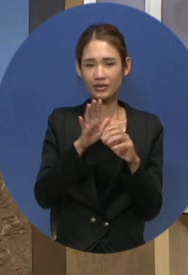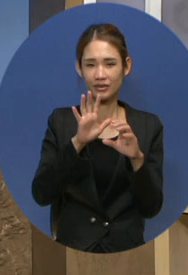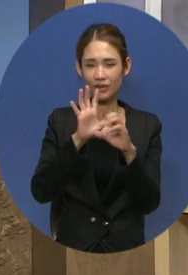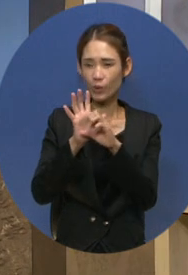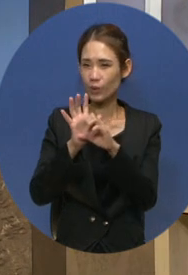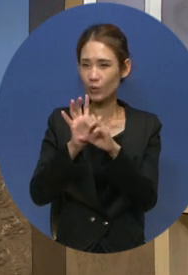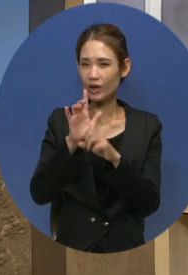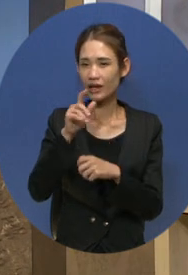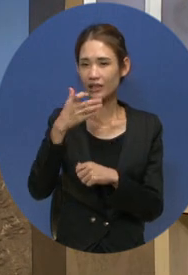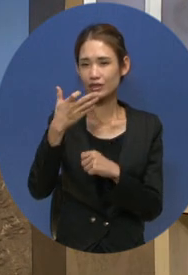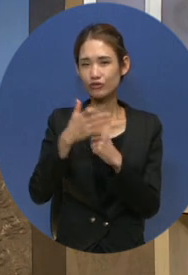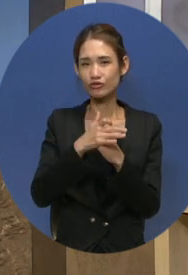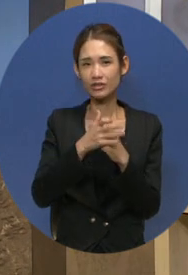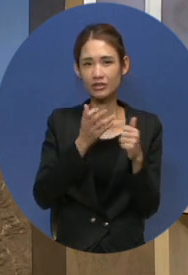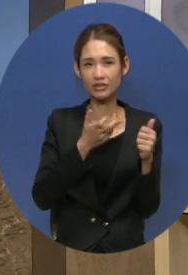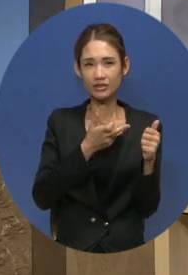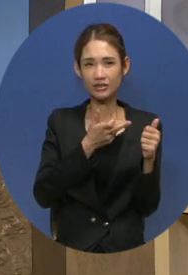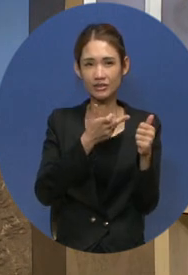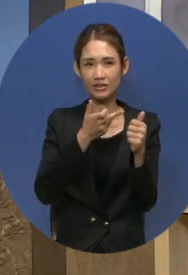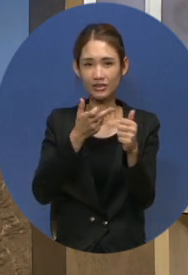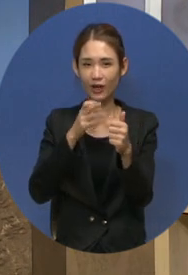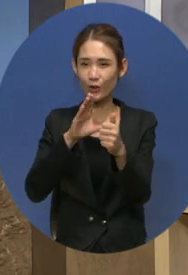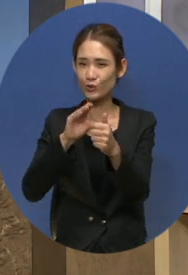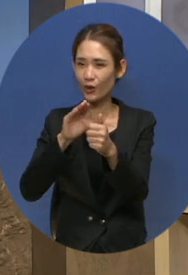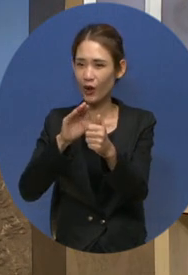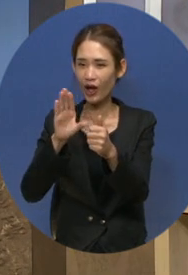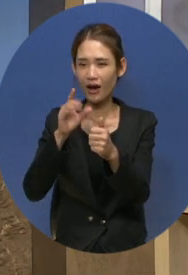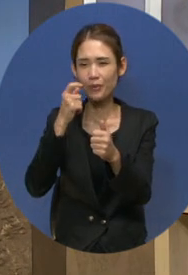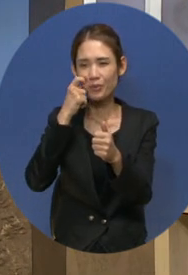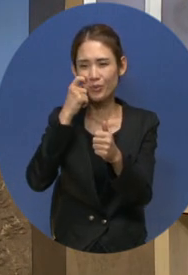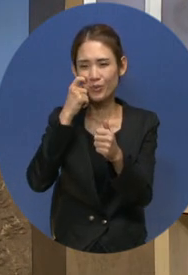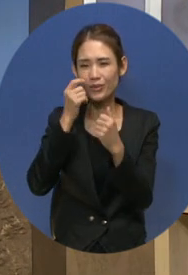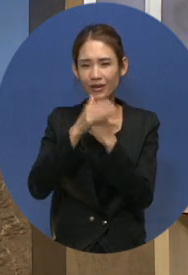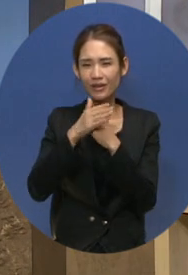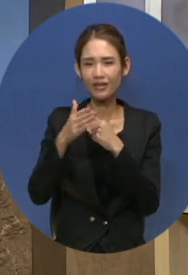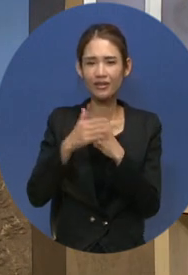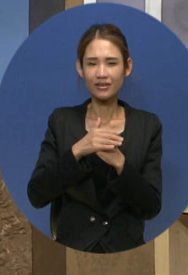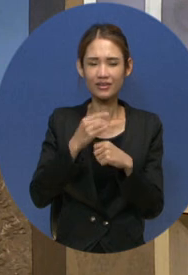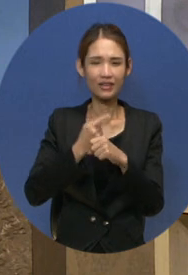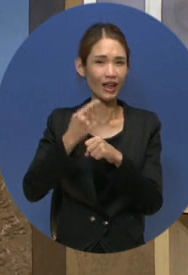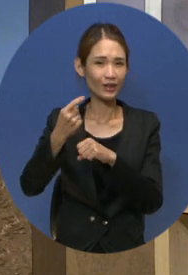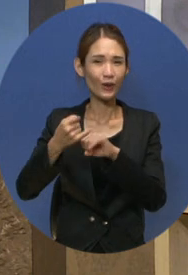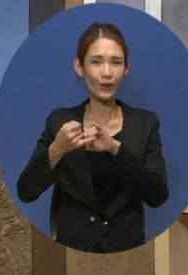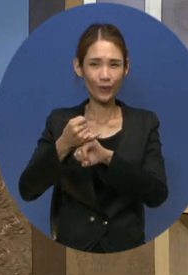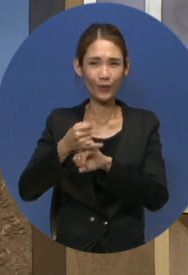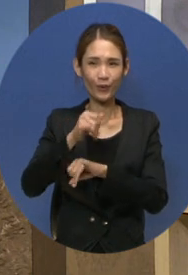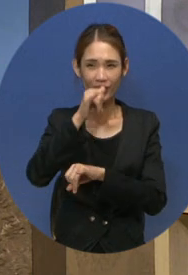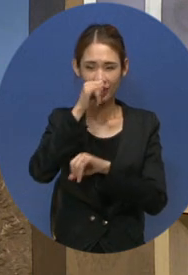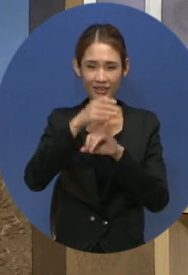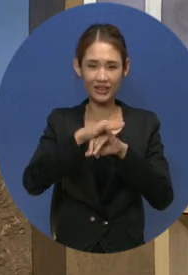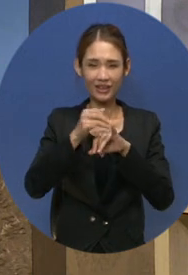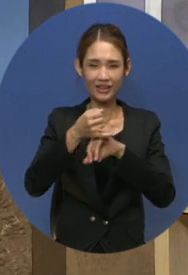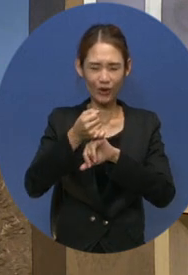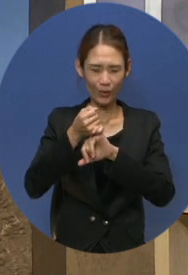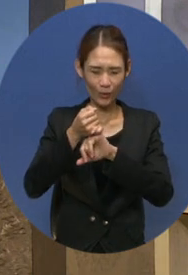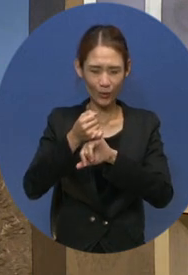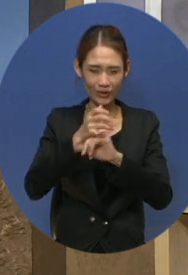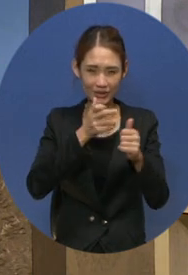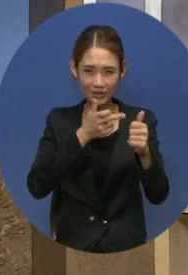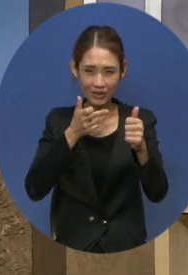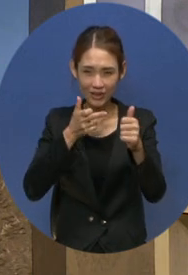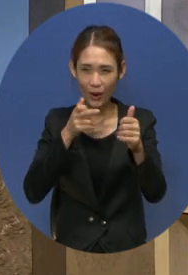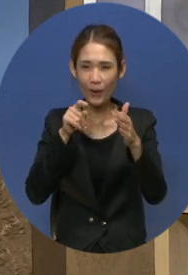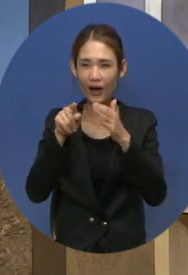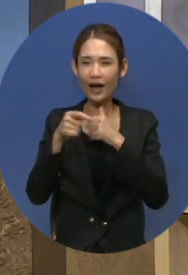코로나19로 인해서 저희가 취재는 못간 상황이었거든요. 내년에도 있습니다. 내년에는 꼭 취재를 갈수 있기를 바랍니다.